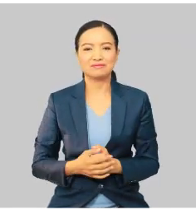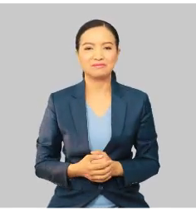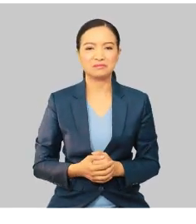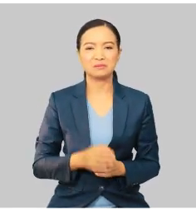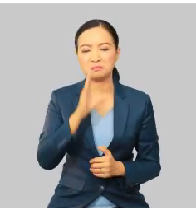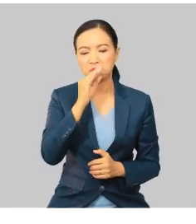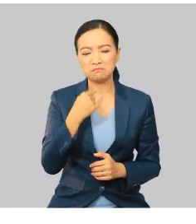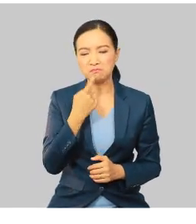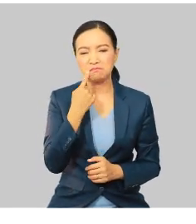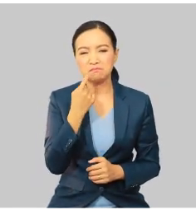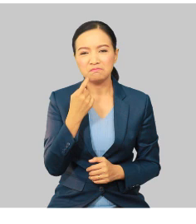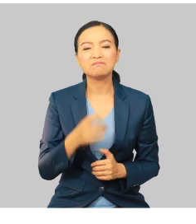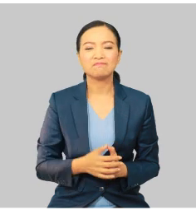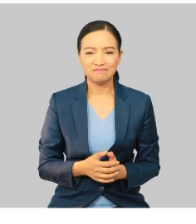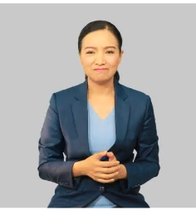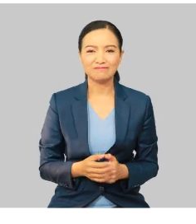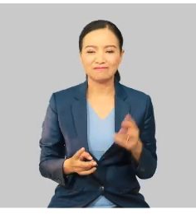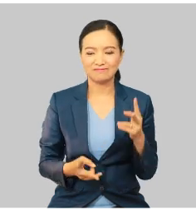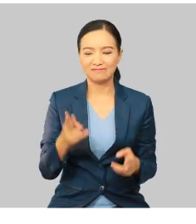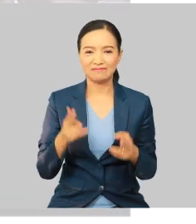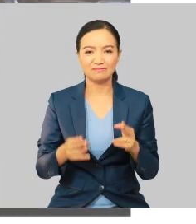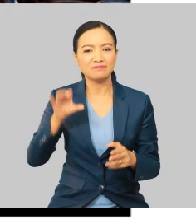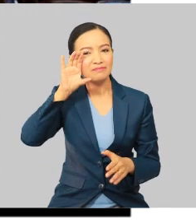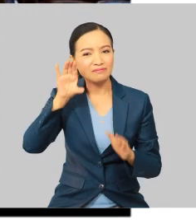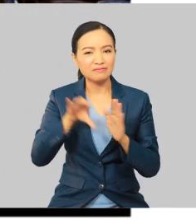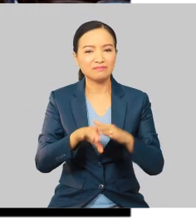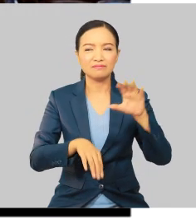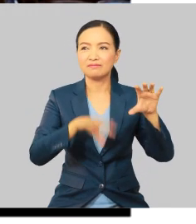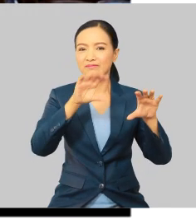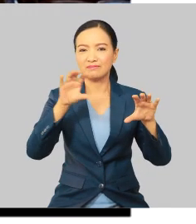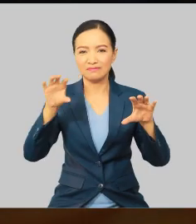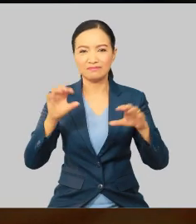แรกๆเลย คิดว่าพูดไม่ได้แน่ๆค่ะก็เลย ใช้โปรแกรมตัดต